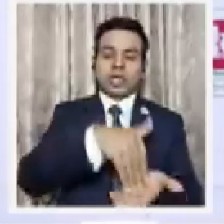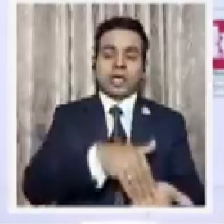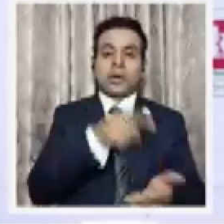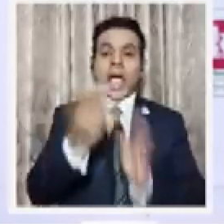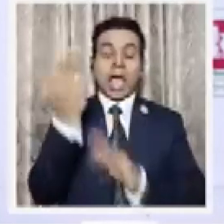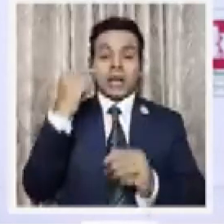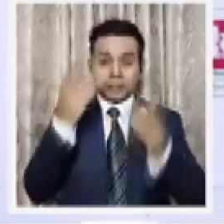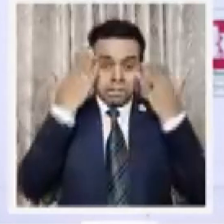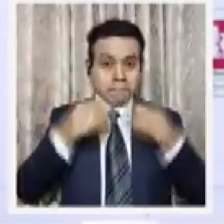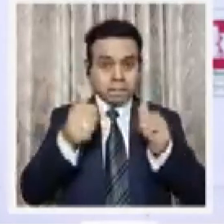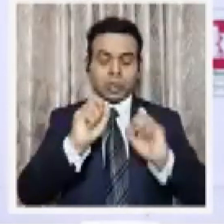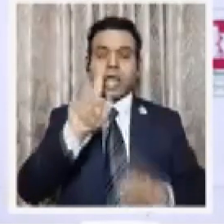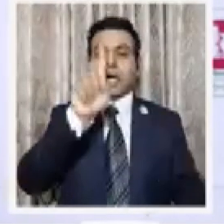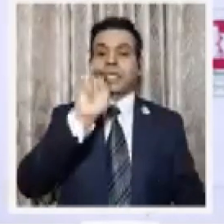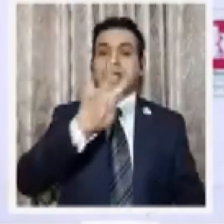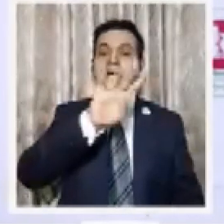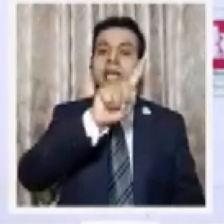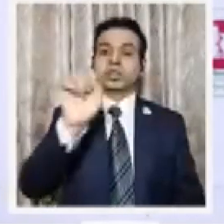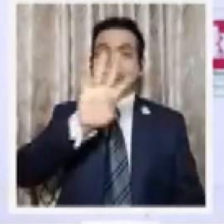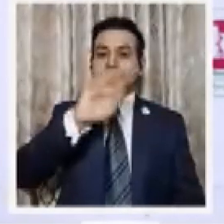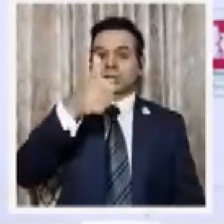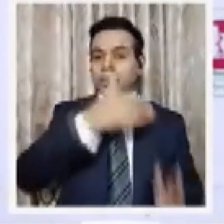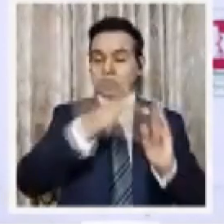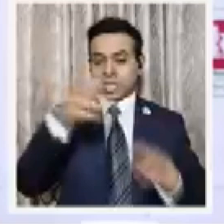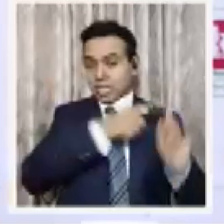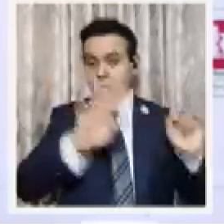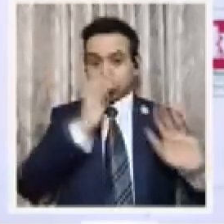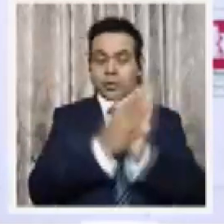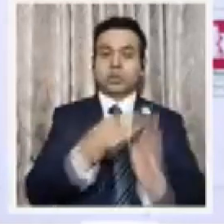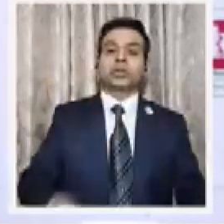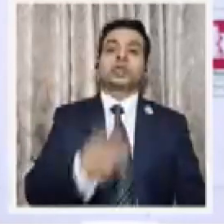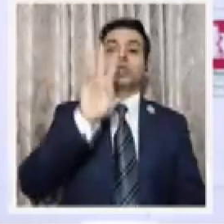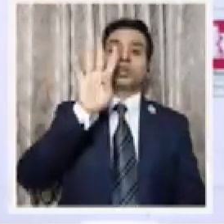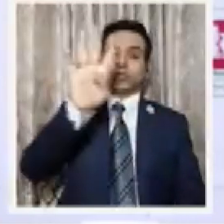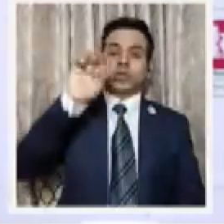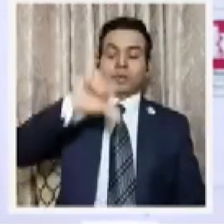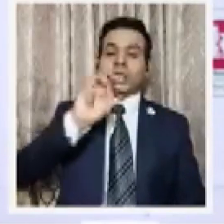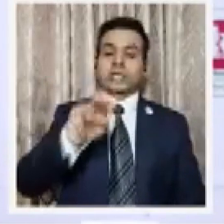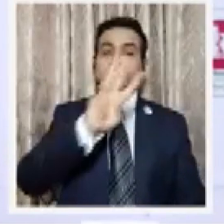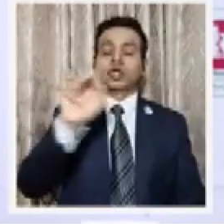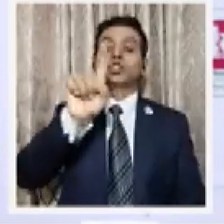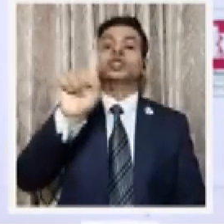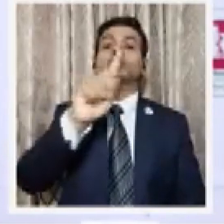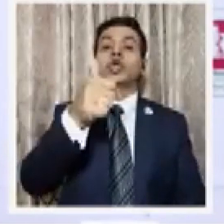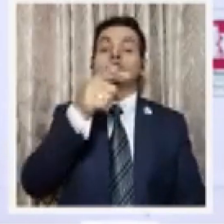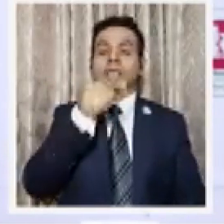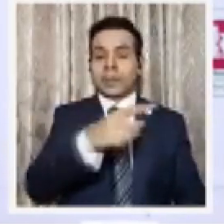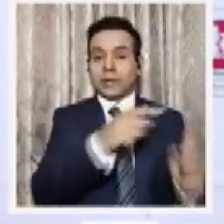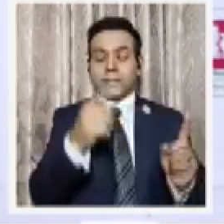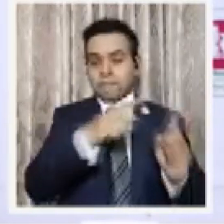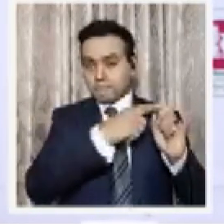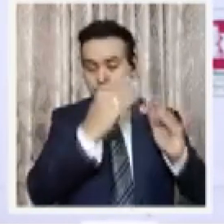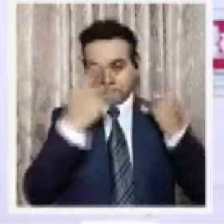24 ঘন্টা আইসোলেশনে যুক্ত হয়েছেন 827 জন, আইসোলেশন থেকে মুক্ত হয়েছেন 1146 জন। এ